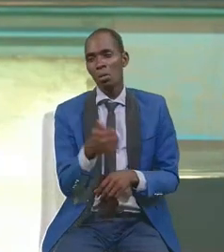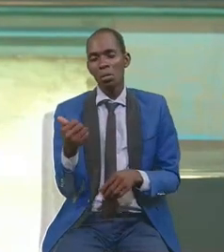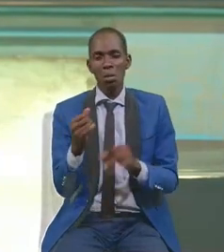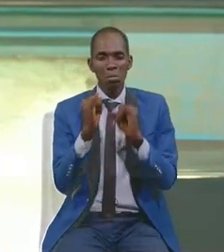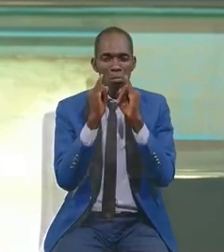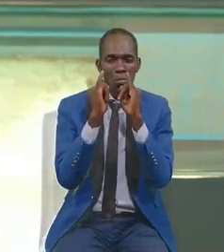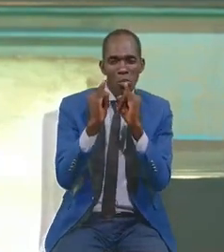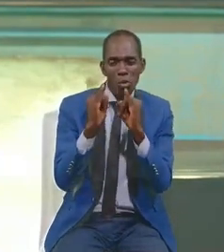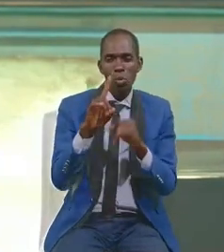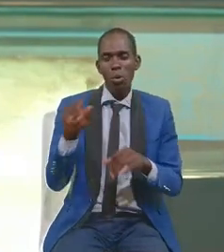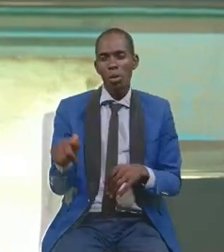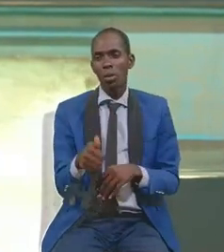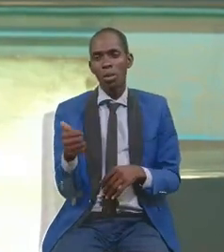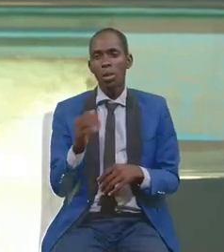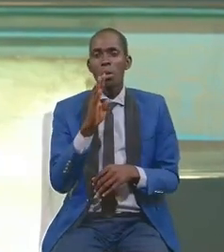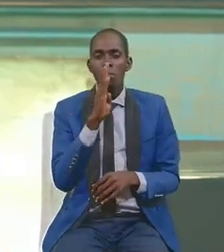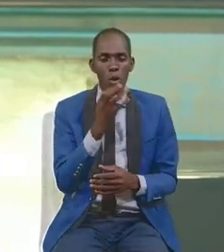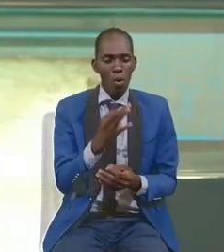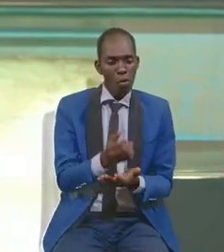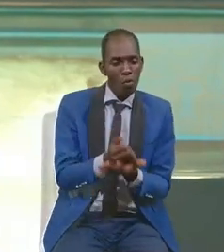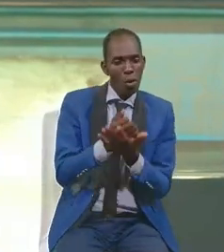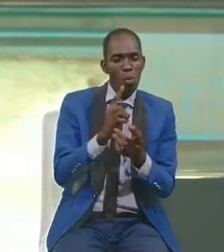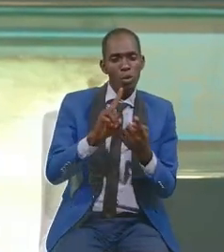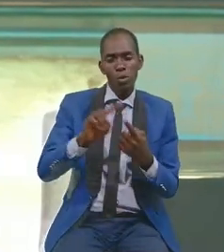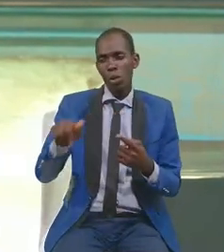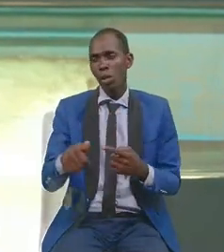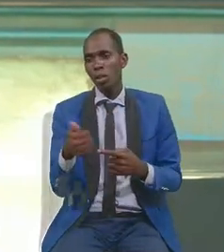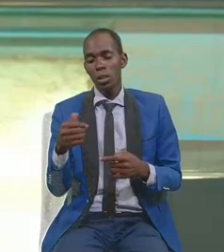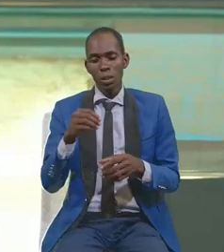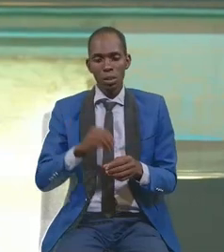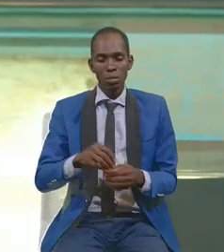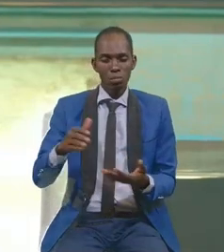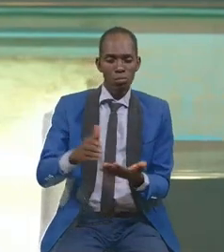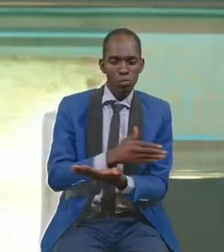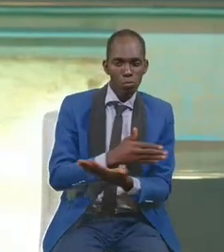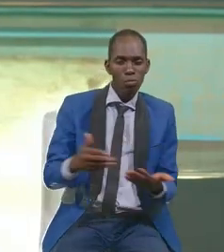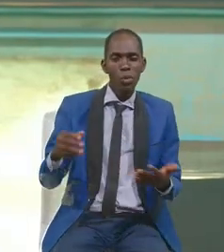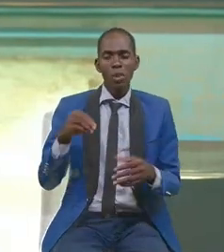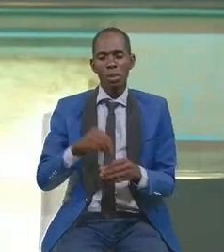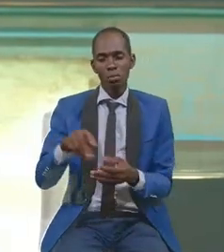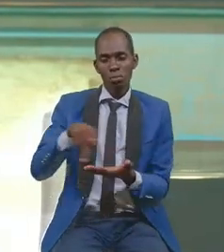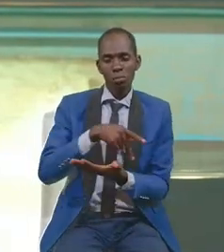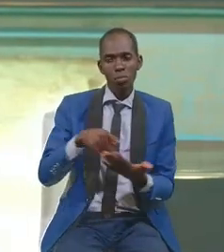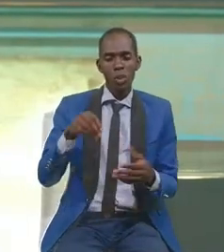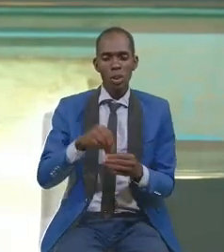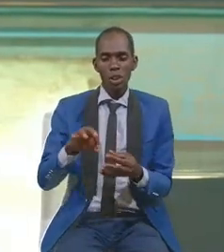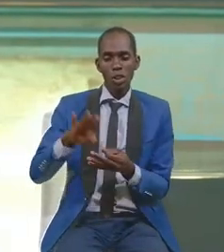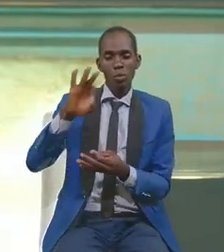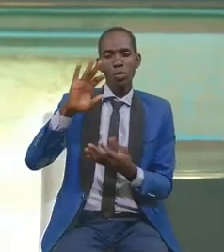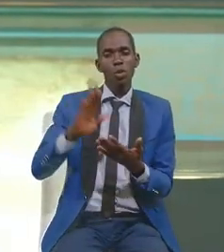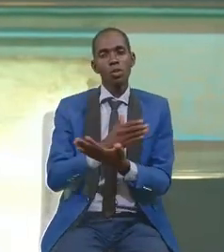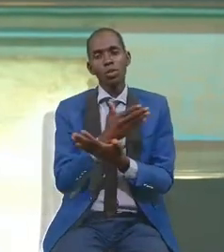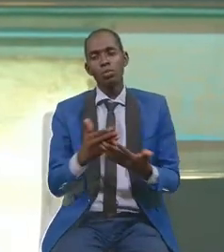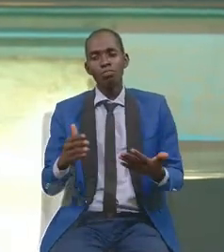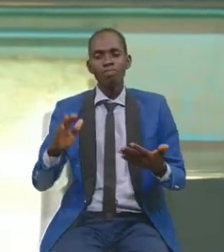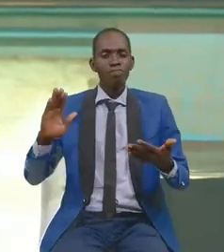les autres, soyez une aide pour l'un l'autre, et par des